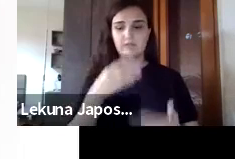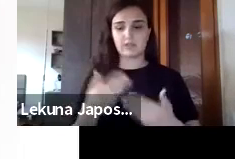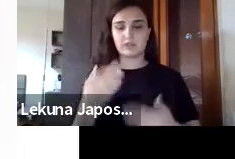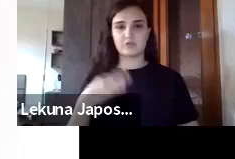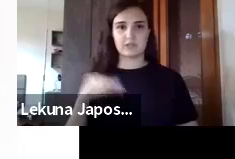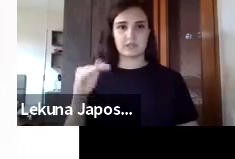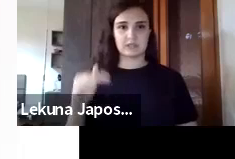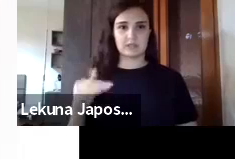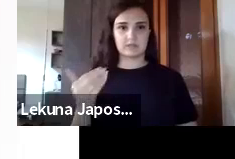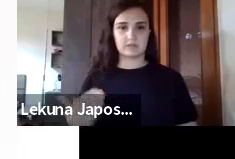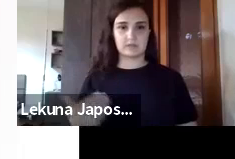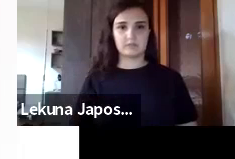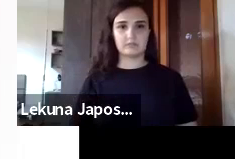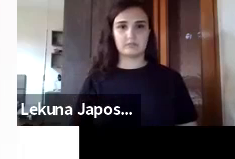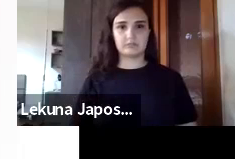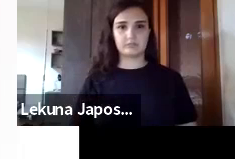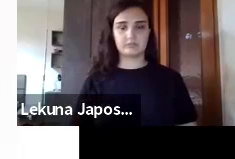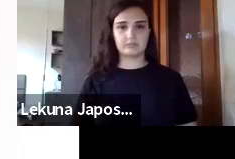შვილისთვის